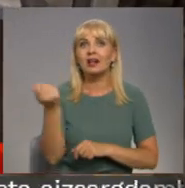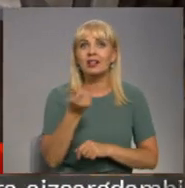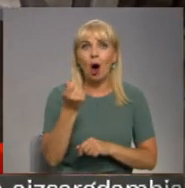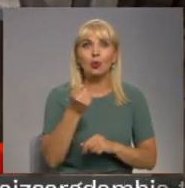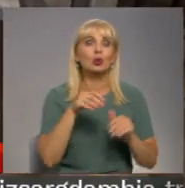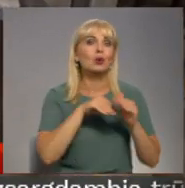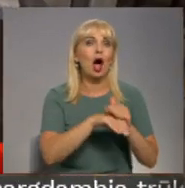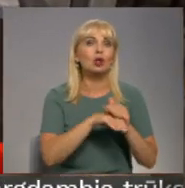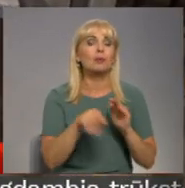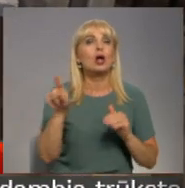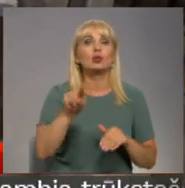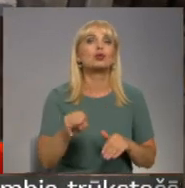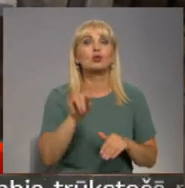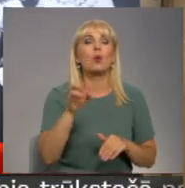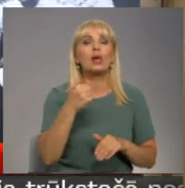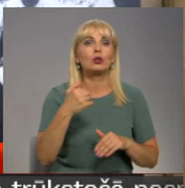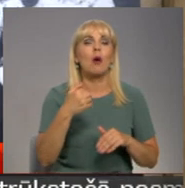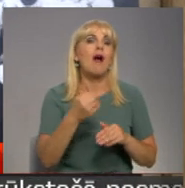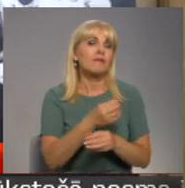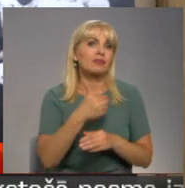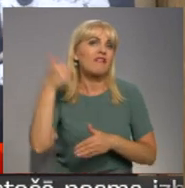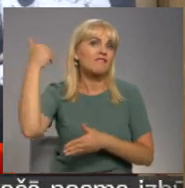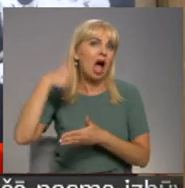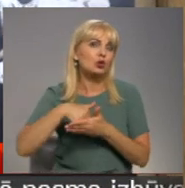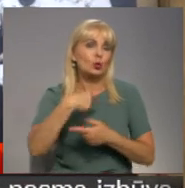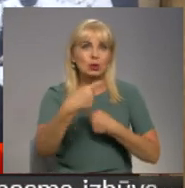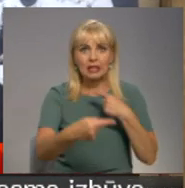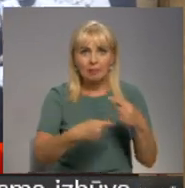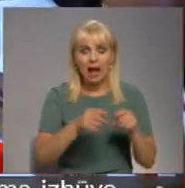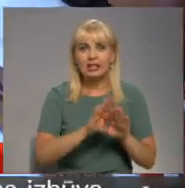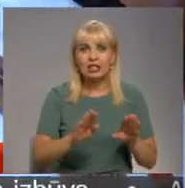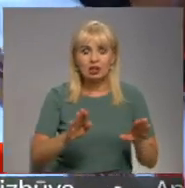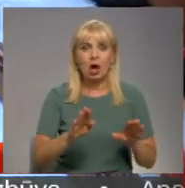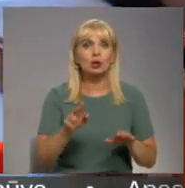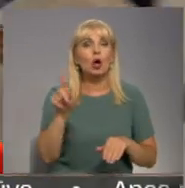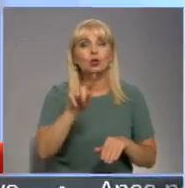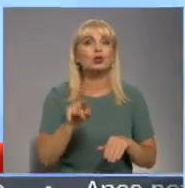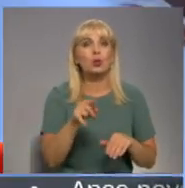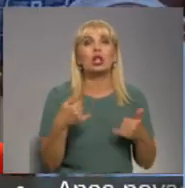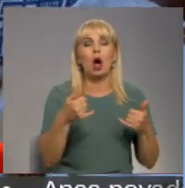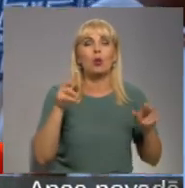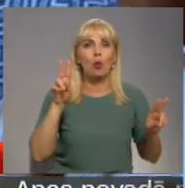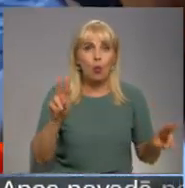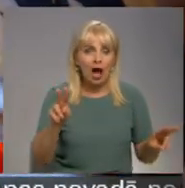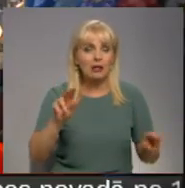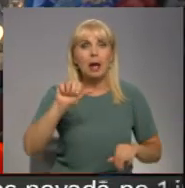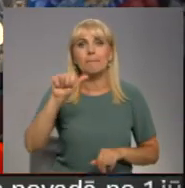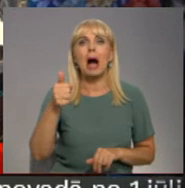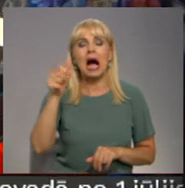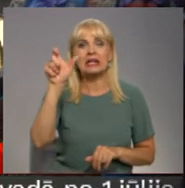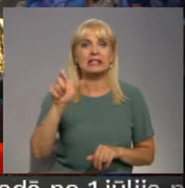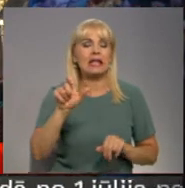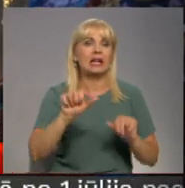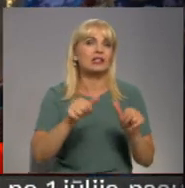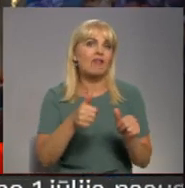noglabā suitu kultūru vēsturisko mantojumu. Te izveidota ekspozīcija Suitu godi, kuru īstenojas mākslinieks Mārtiņš Kremrāns, bet